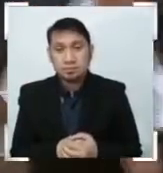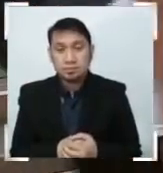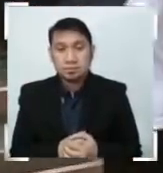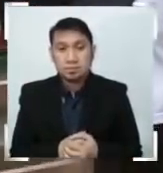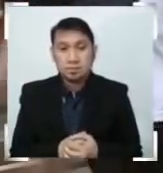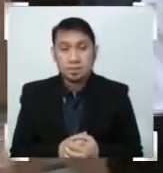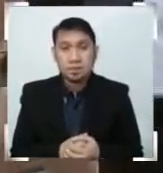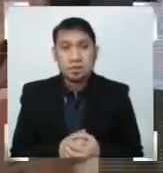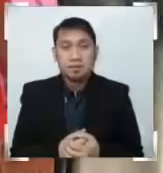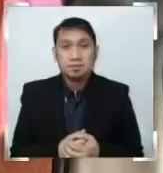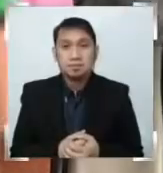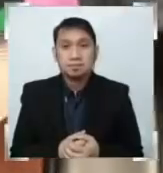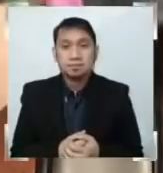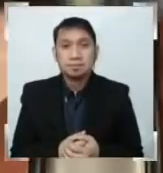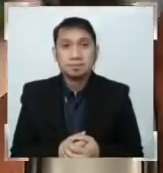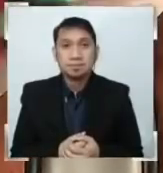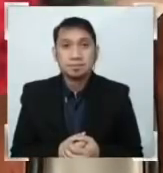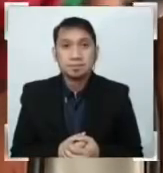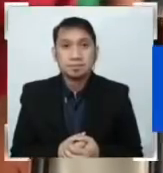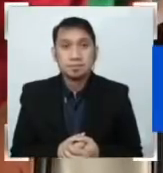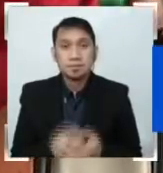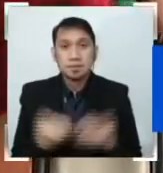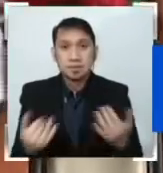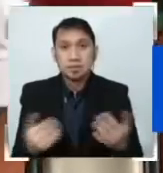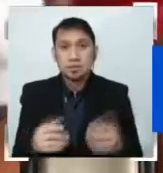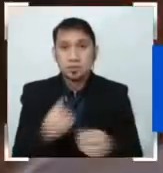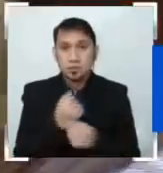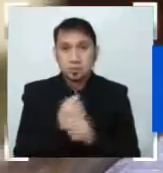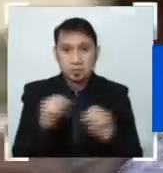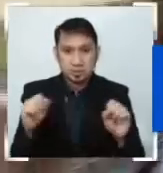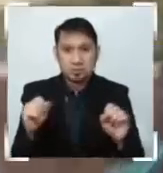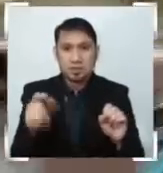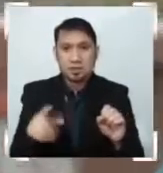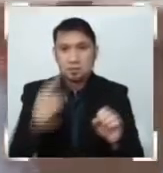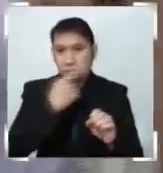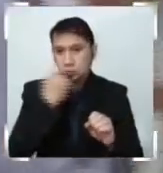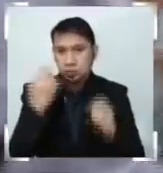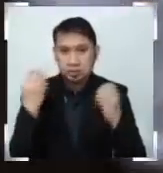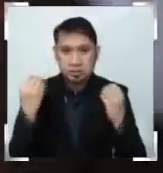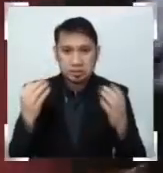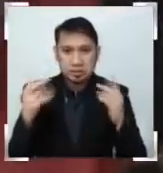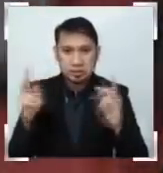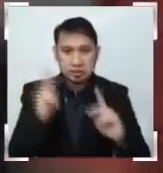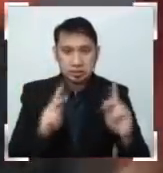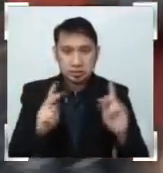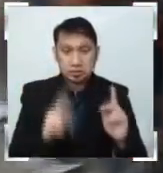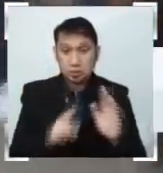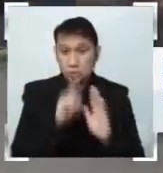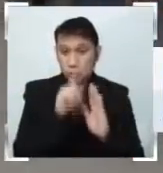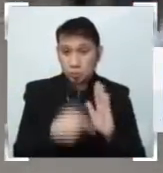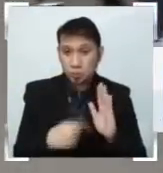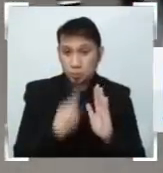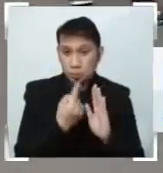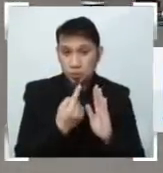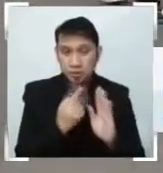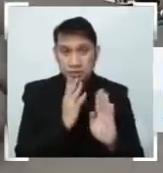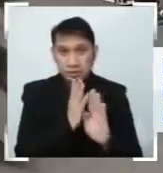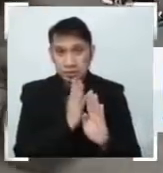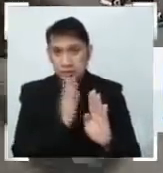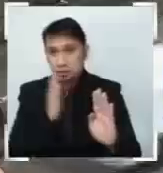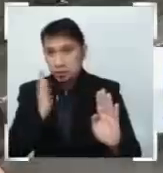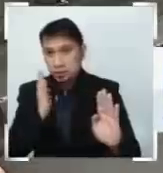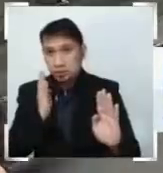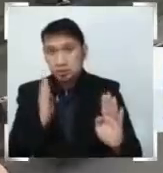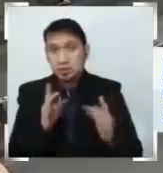Ganun po talaga, test na lang po talaga sa dagsa ng tao. Isang oras ang inaabot sa pila ng ilang pasahero, lalo na kapag